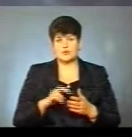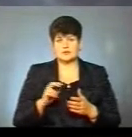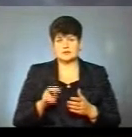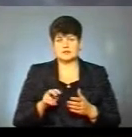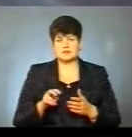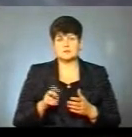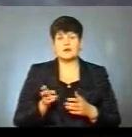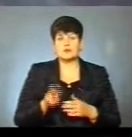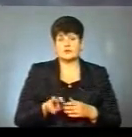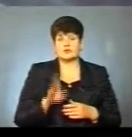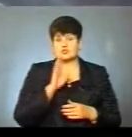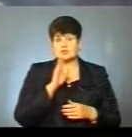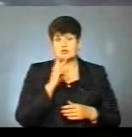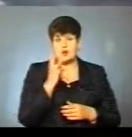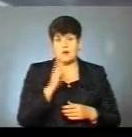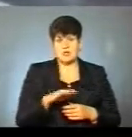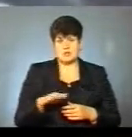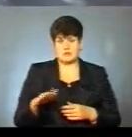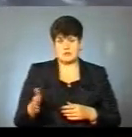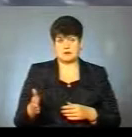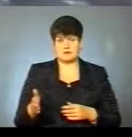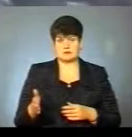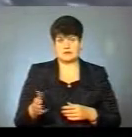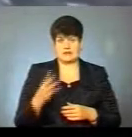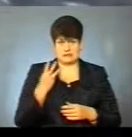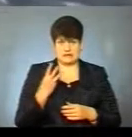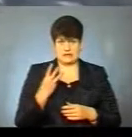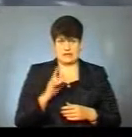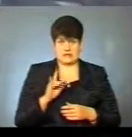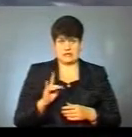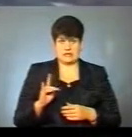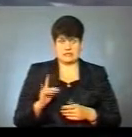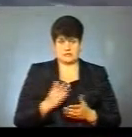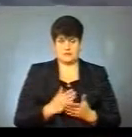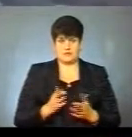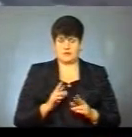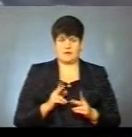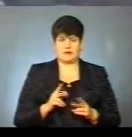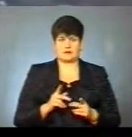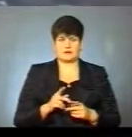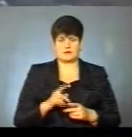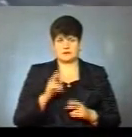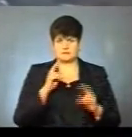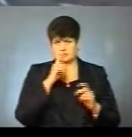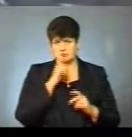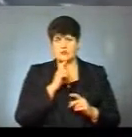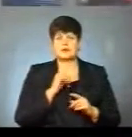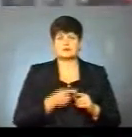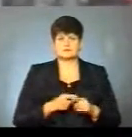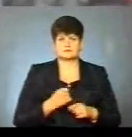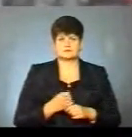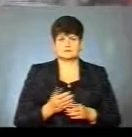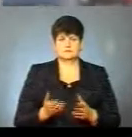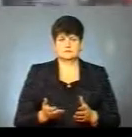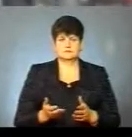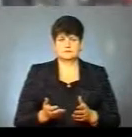з трьома дітьми, і три крісла возити, чи як? Я взагалі не знаю, як це фізично придумати це буде. Ви